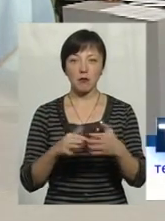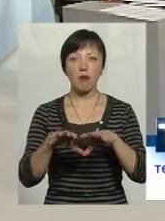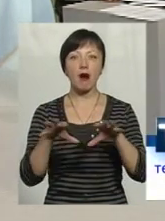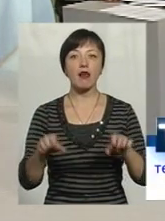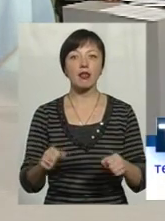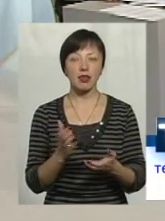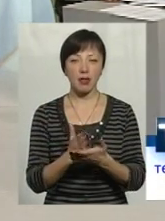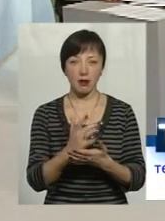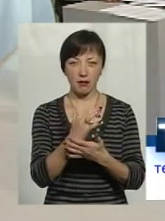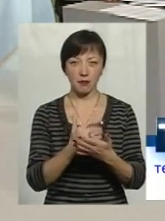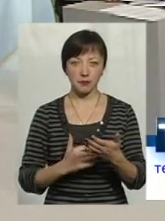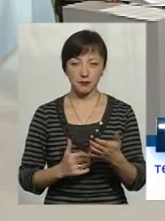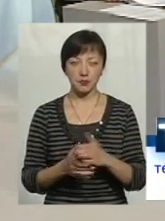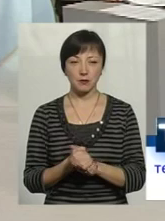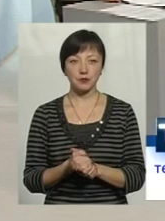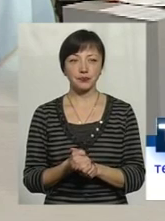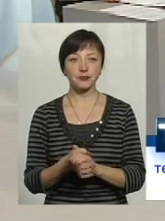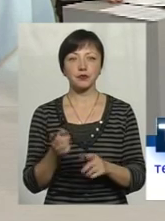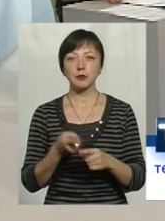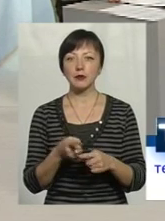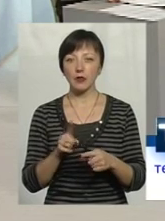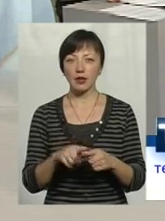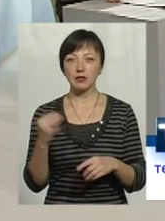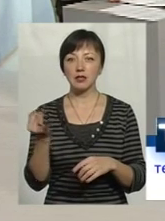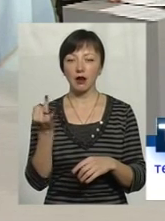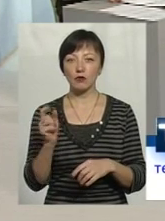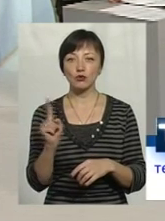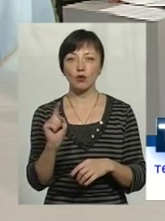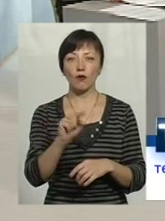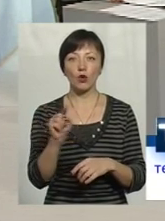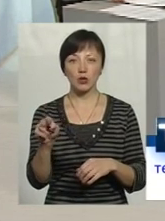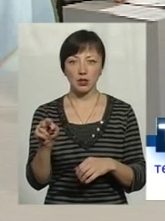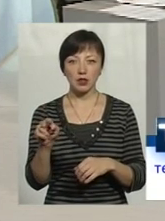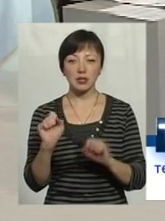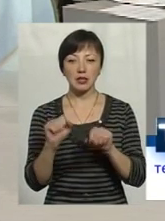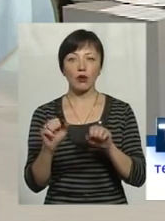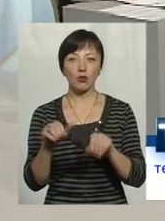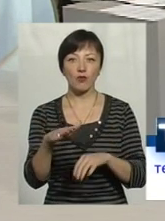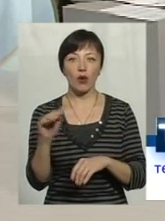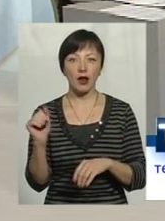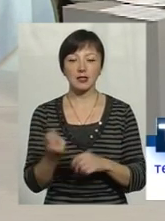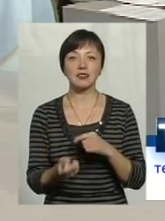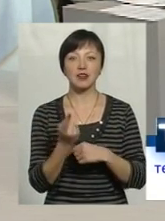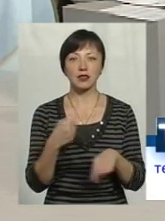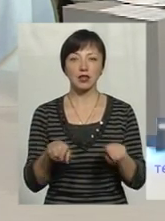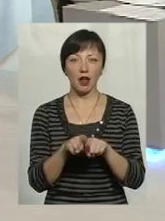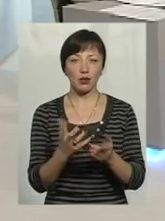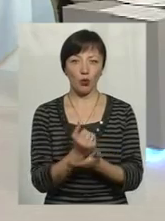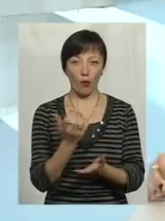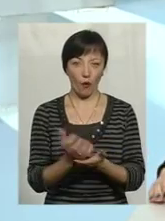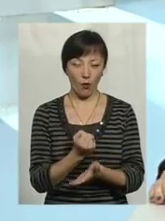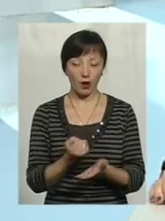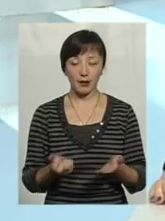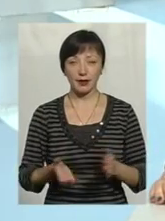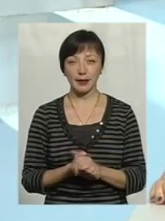реєстр транспортних засобів. Тому от цікаво, що вони здають в оренду і звідки такі доходи.